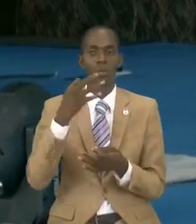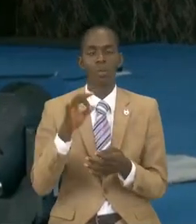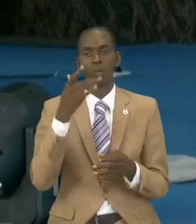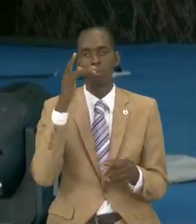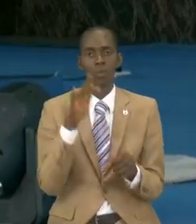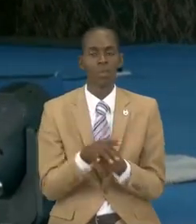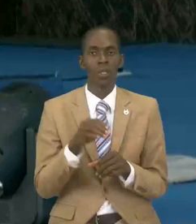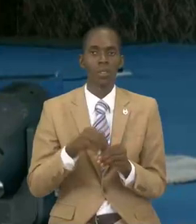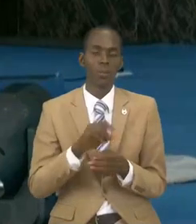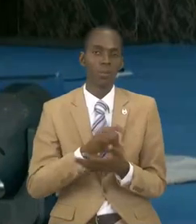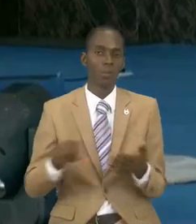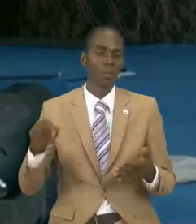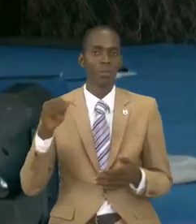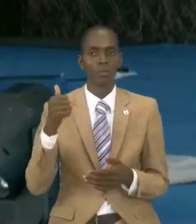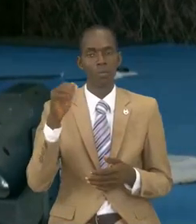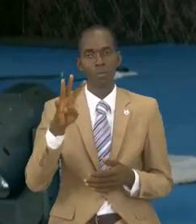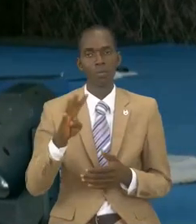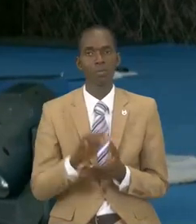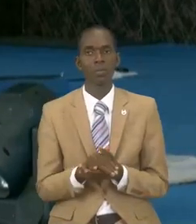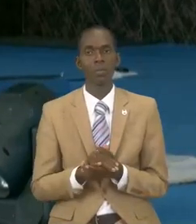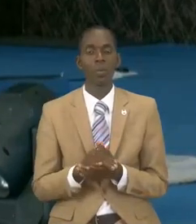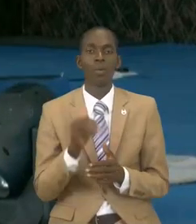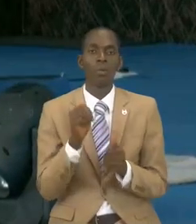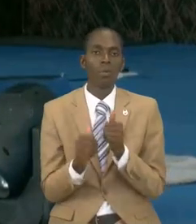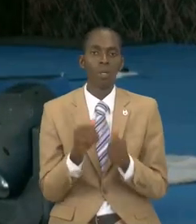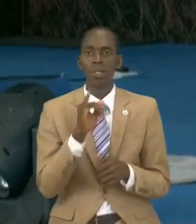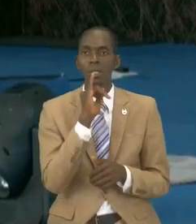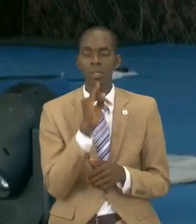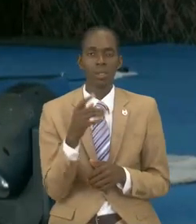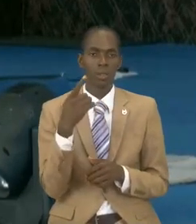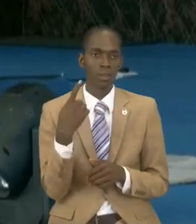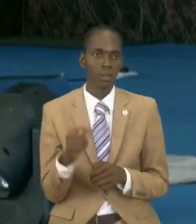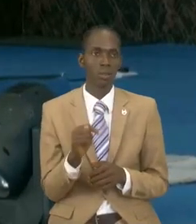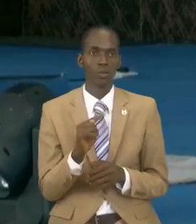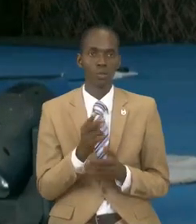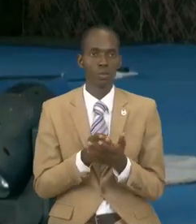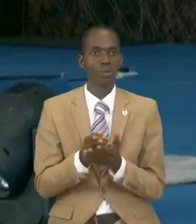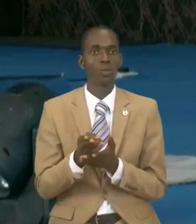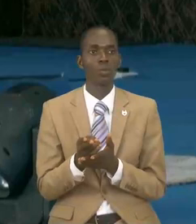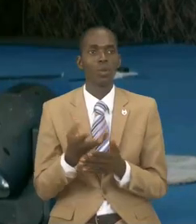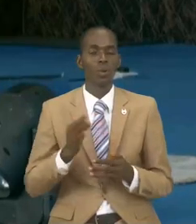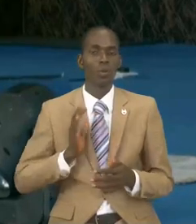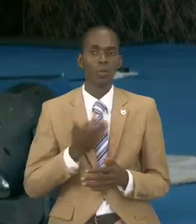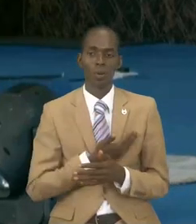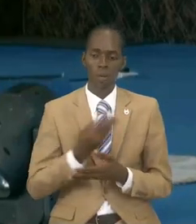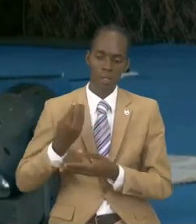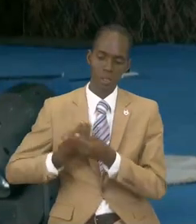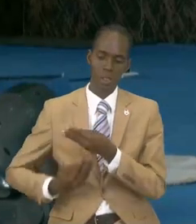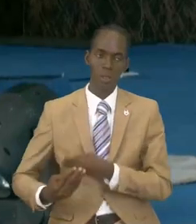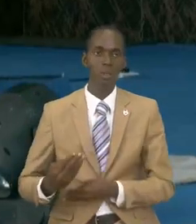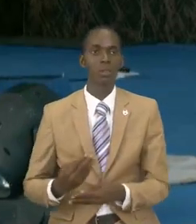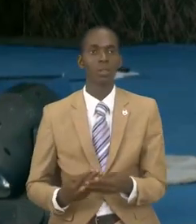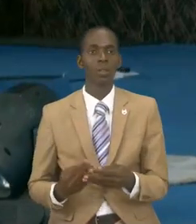qui avait été promis. 14. Lequel est un gage de